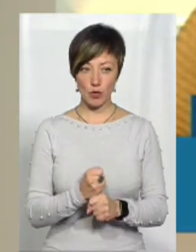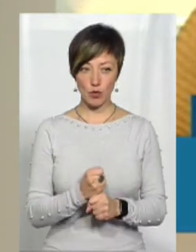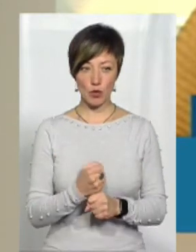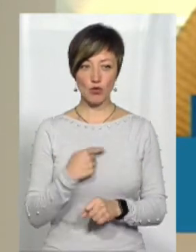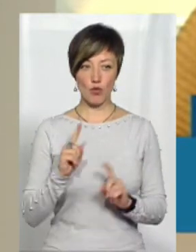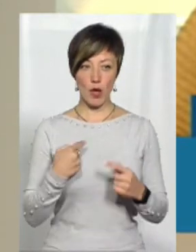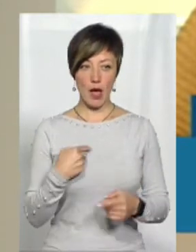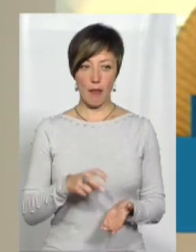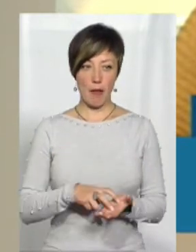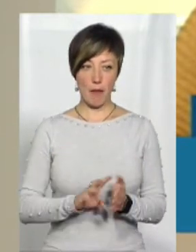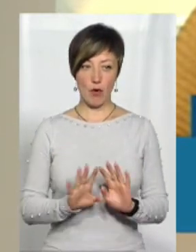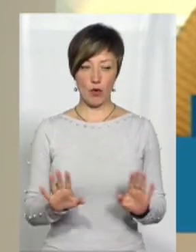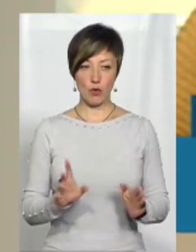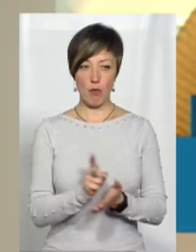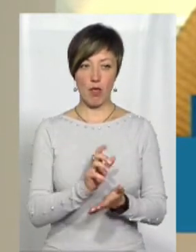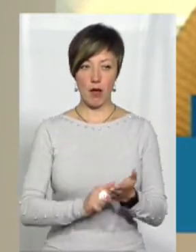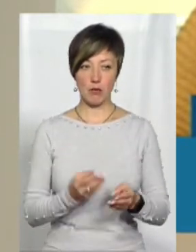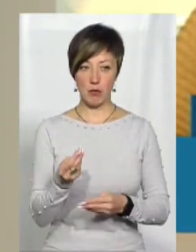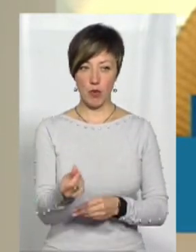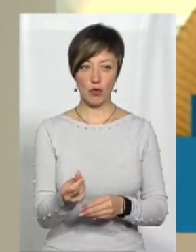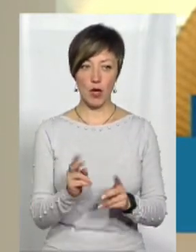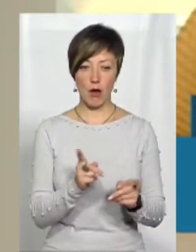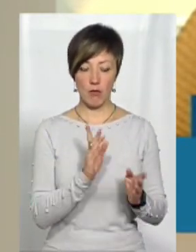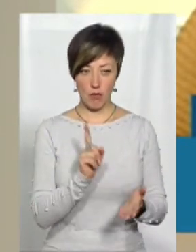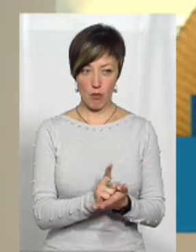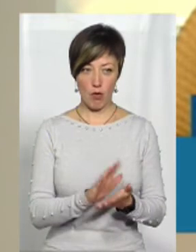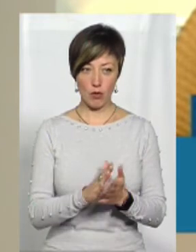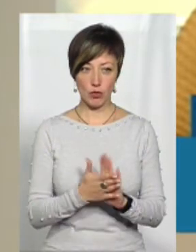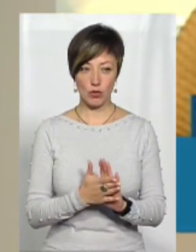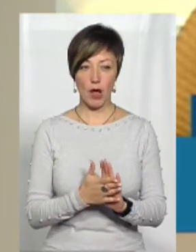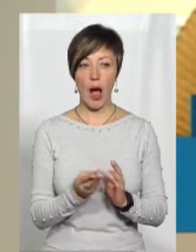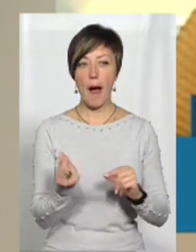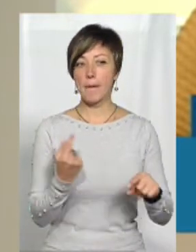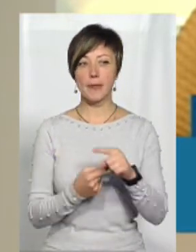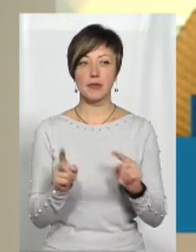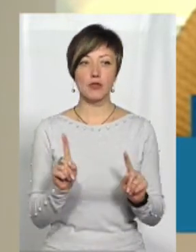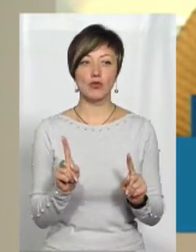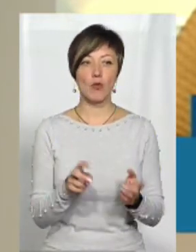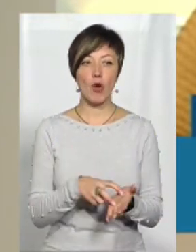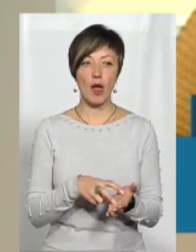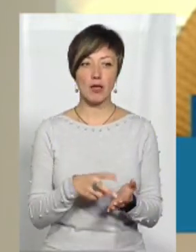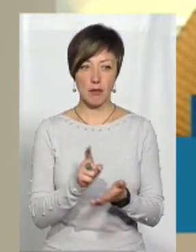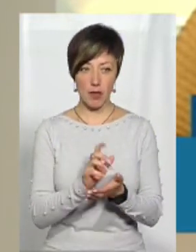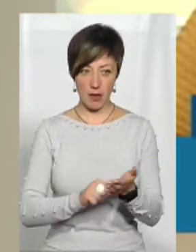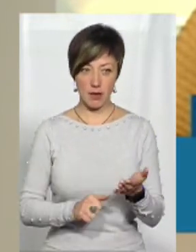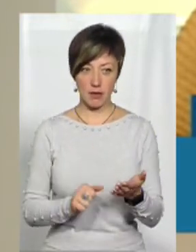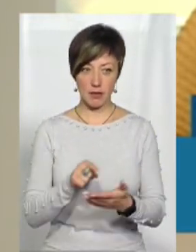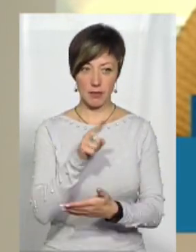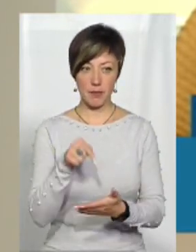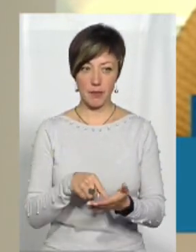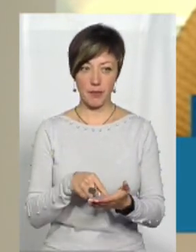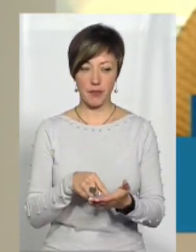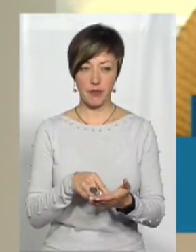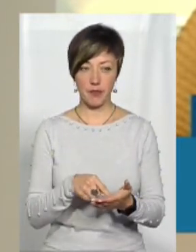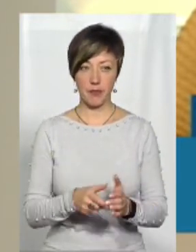я не боюся, налоги плачу так, як положено, а підприємці що, бояться налогів?